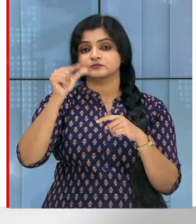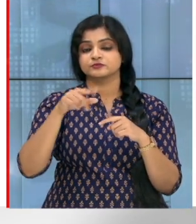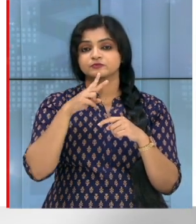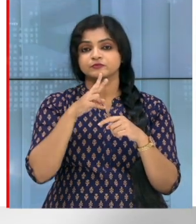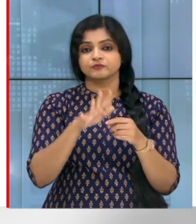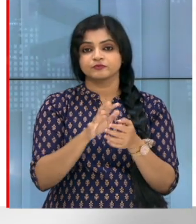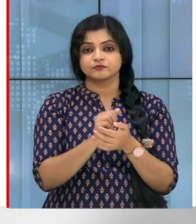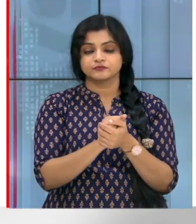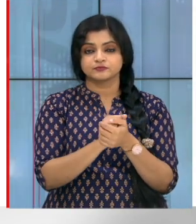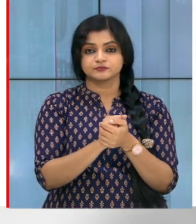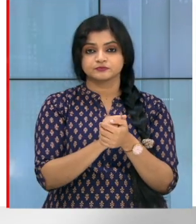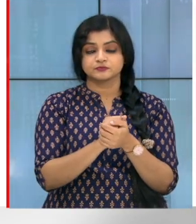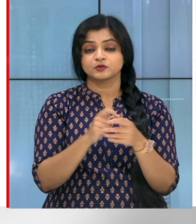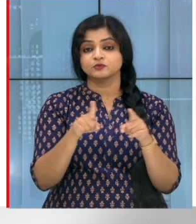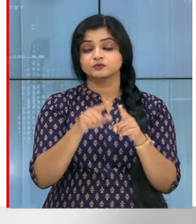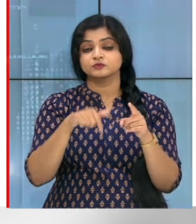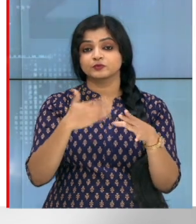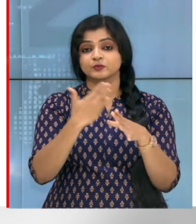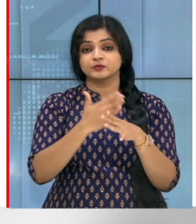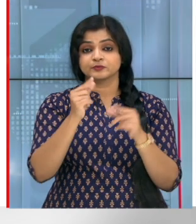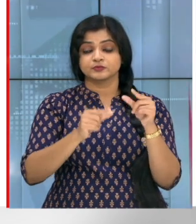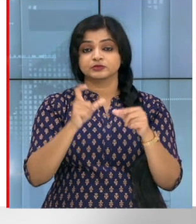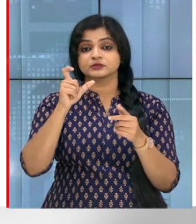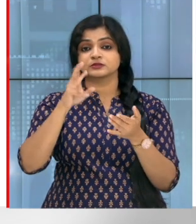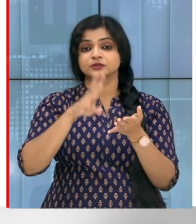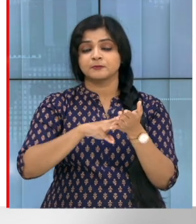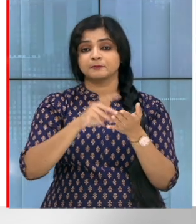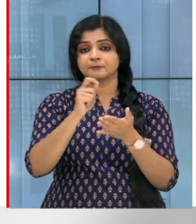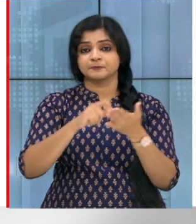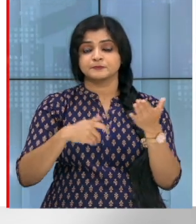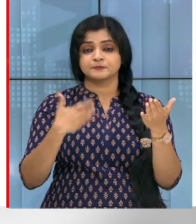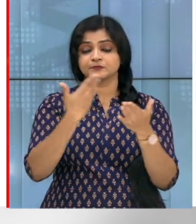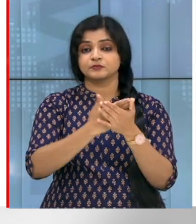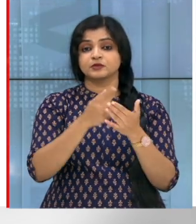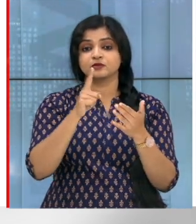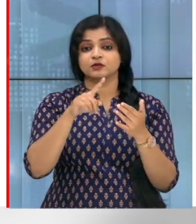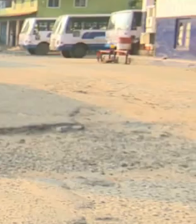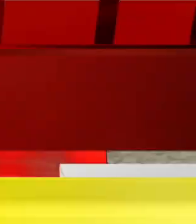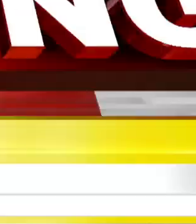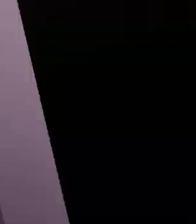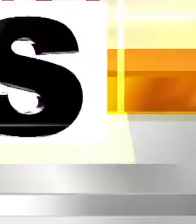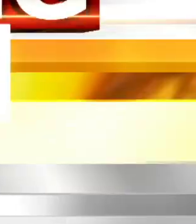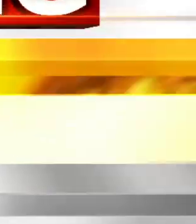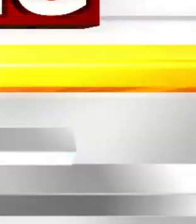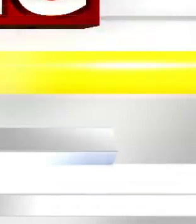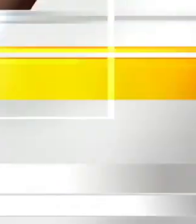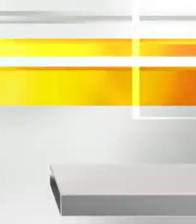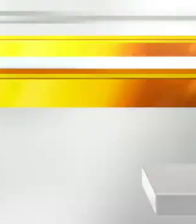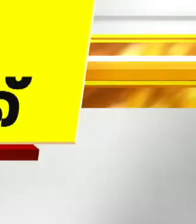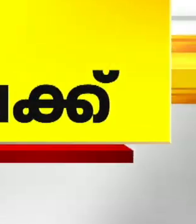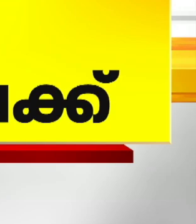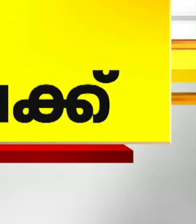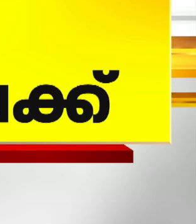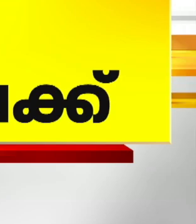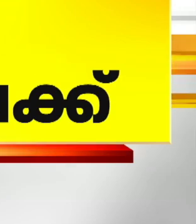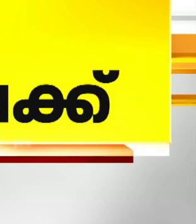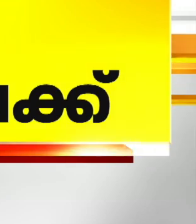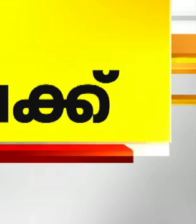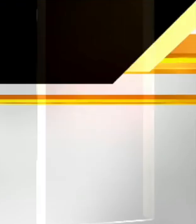ഈ മാത്രമല്ല തൊഴിലാളികൾ മുഖ്യമന്ത്രിക്ക് നിവേദനം പോലെ 10,000-ത്തോളം വരുന്ന തൊഴിലാളികൾ മുഖ്യമന്ത്രിക്ക് കത്തയക്കുമെന്നും